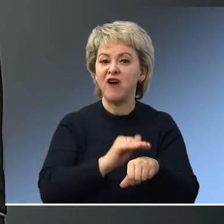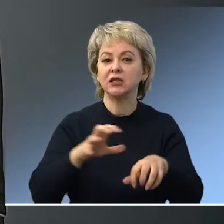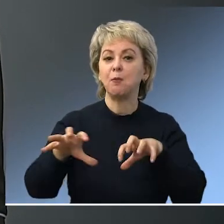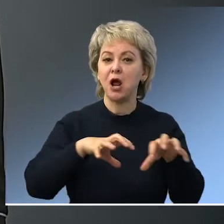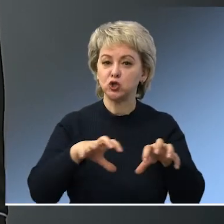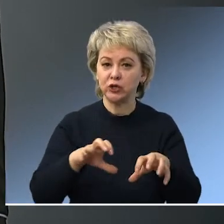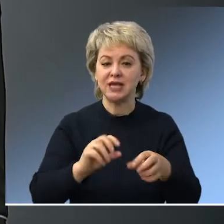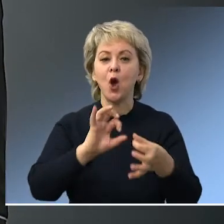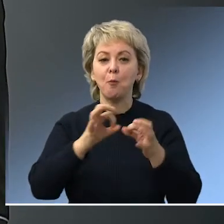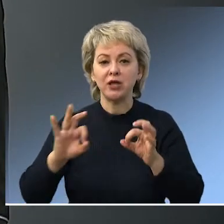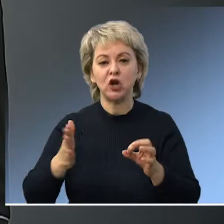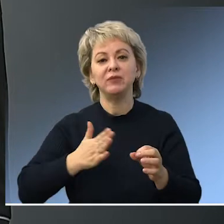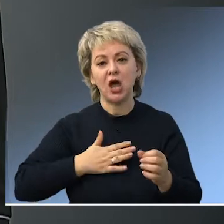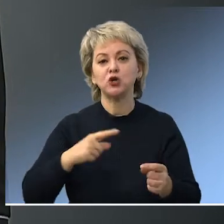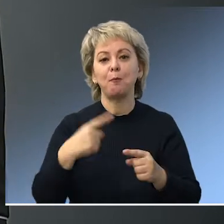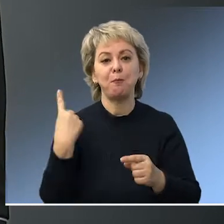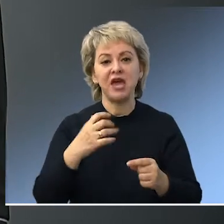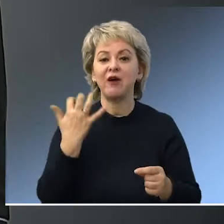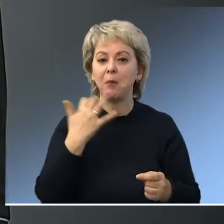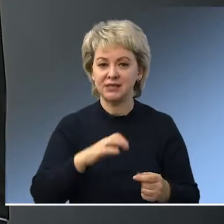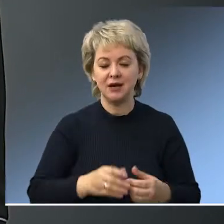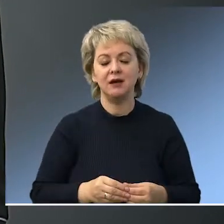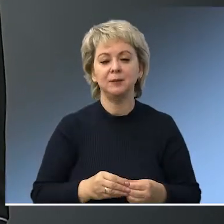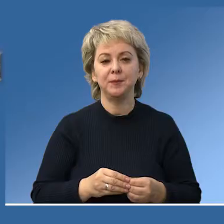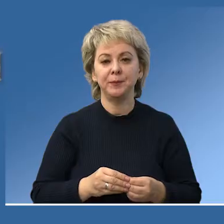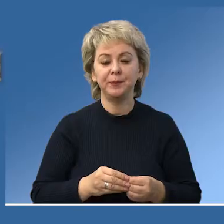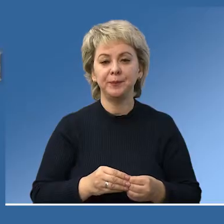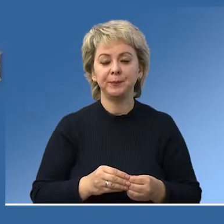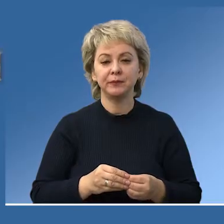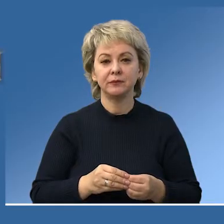факт мошенничества. Подробности в нашем первом материале.